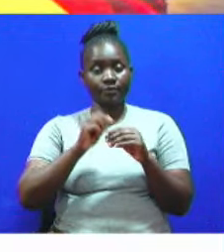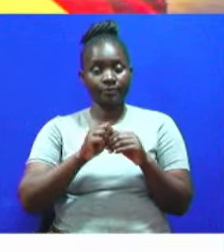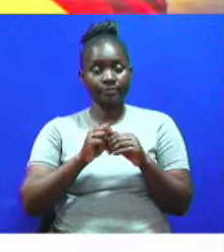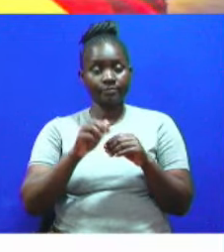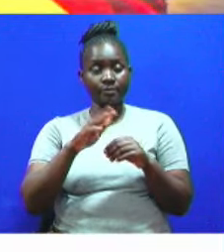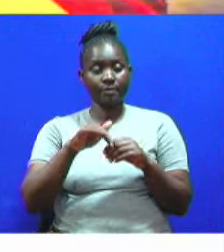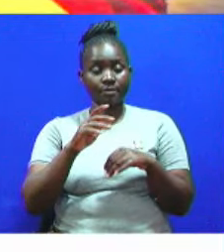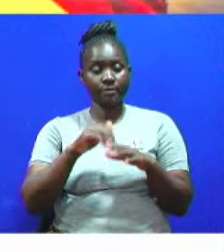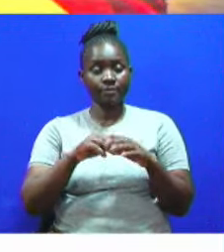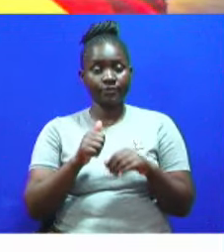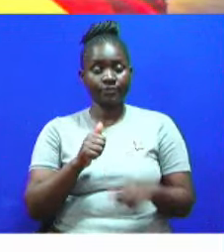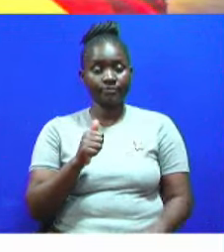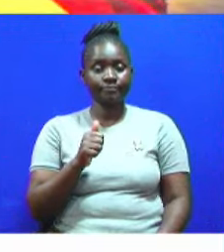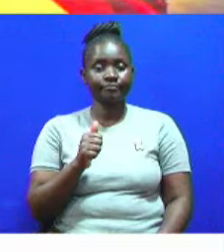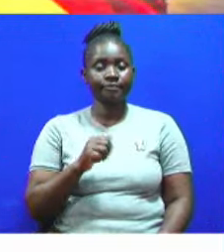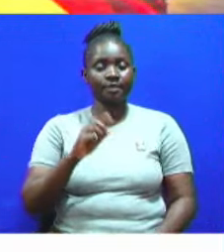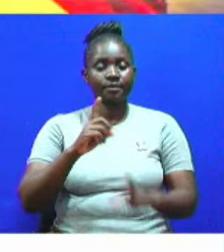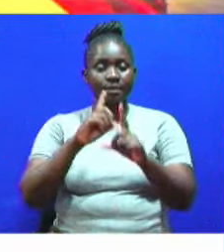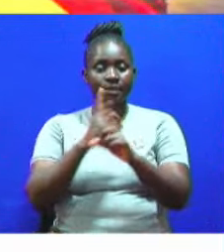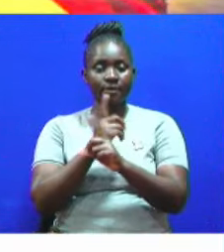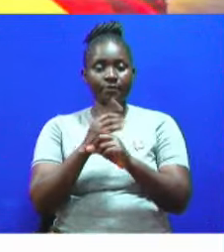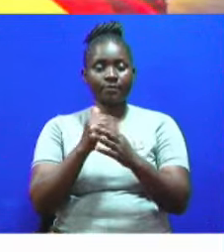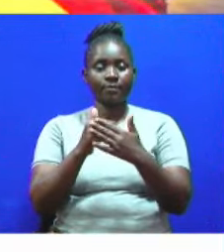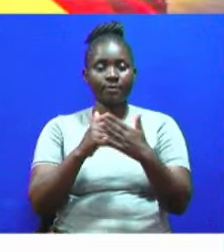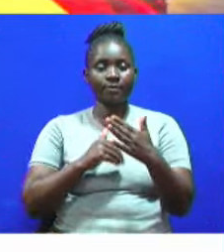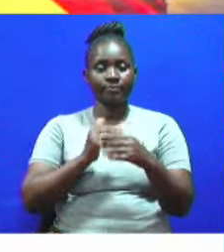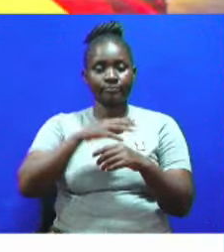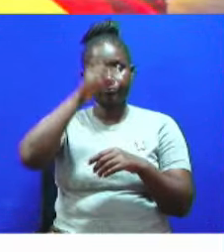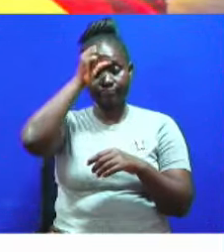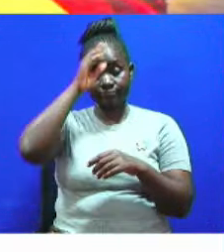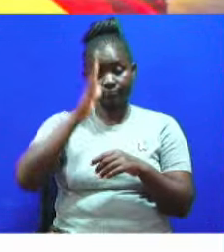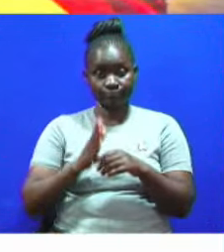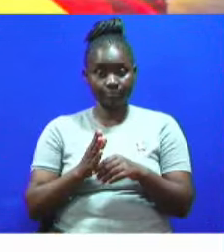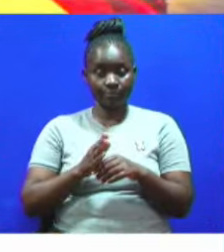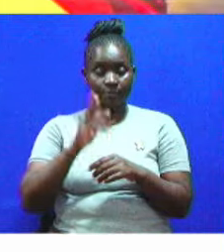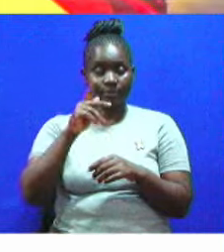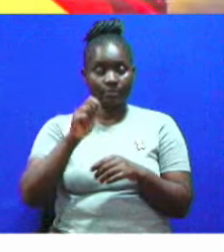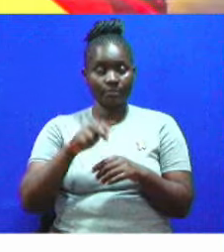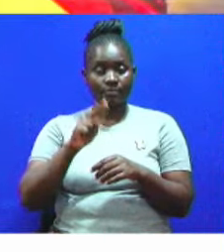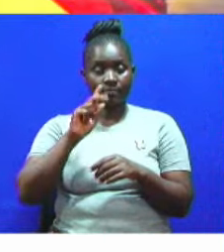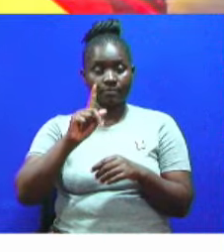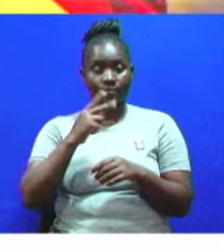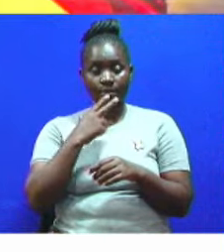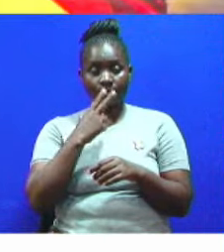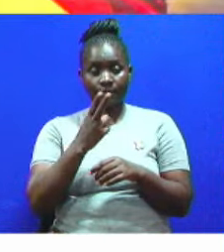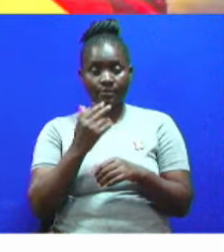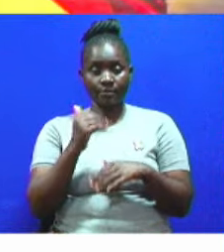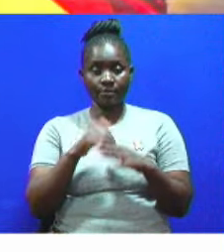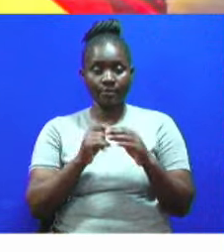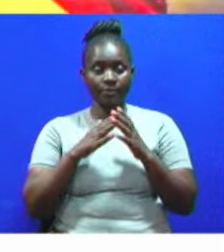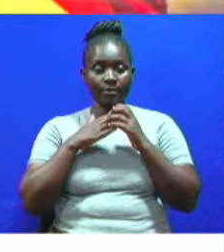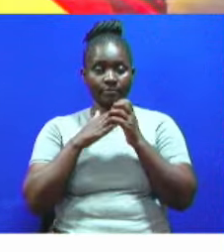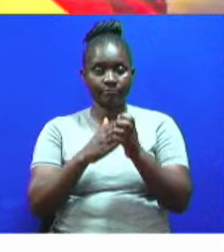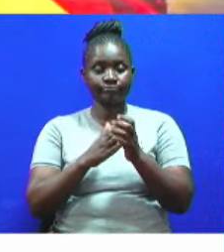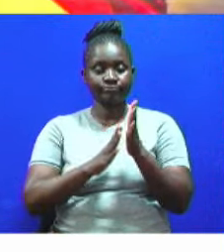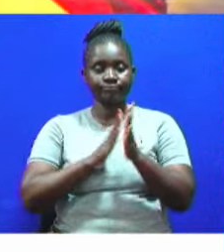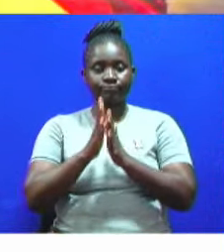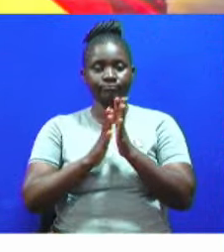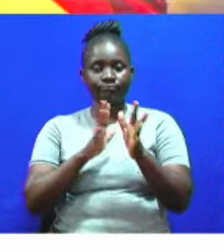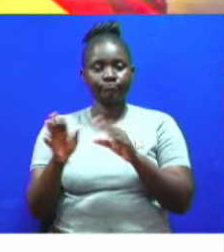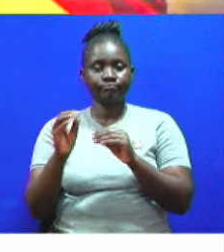Kobetanse asechi ward aa magiga yo mugabano be county ya Kisipo Simbarati nyarakobaga kora omorobelio boko